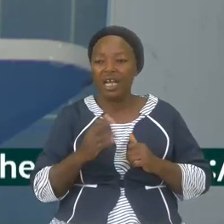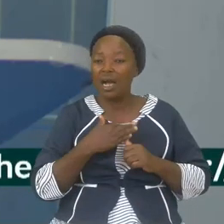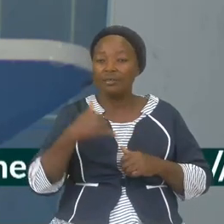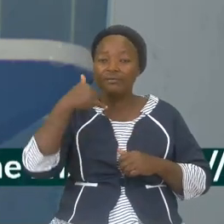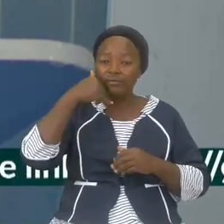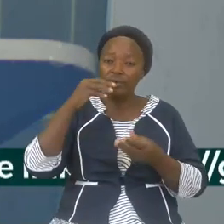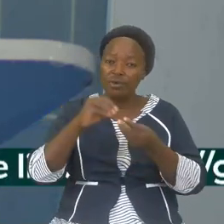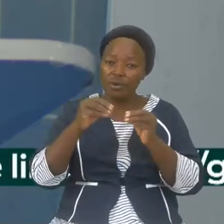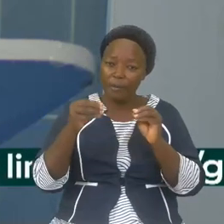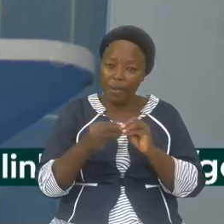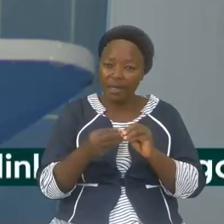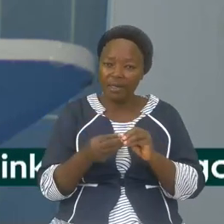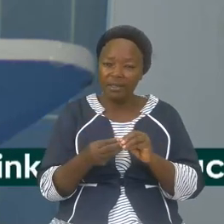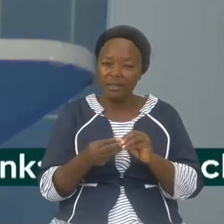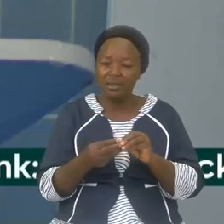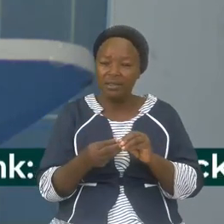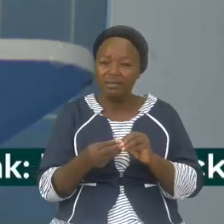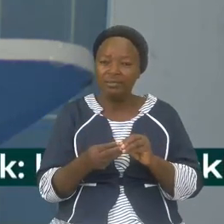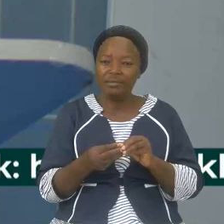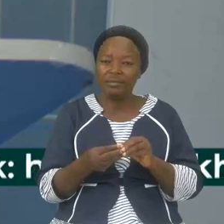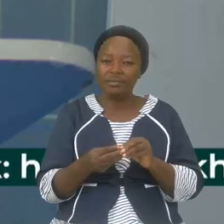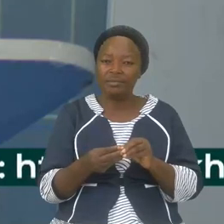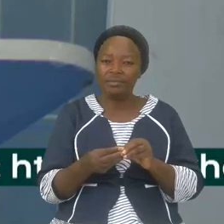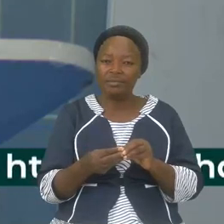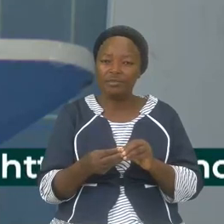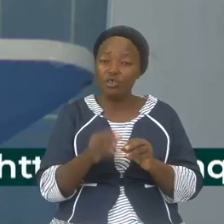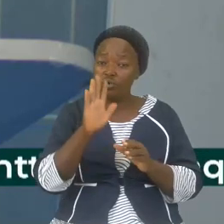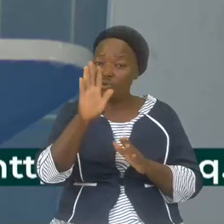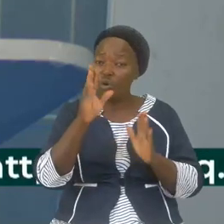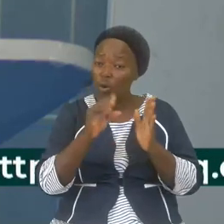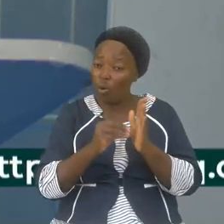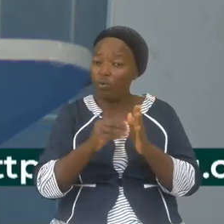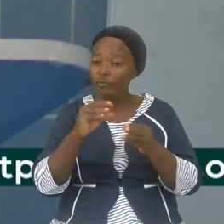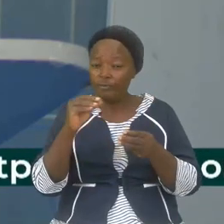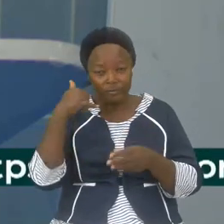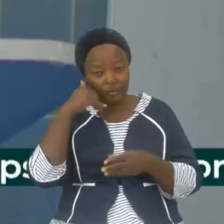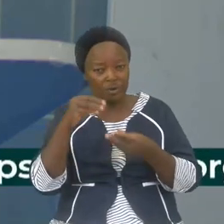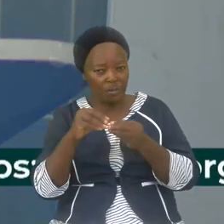adresse, une adresse correcte, exacte.